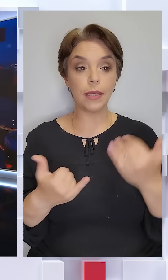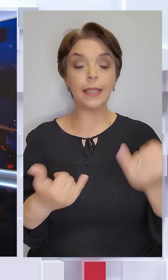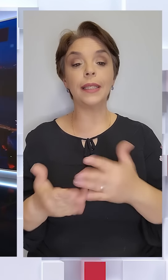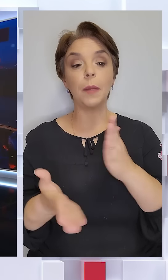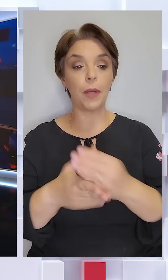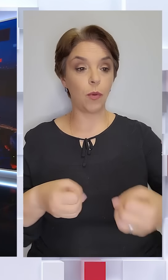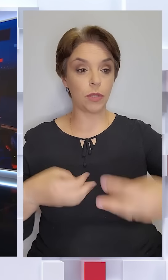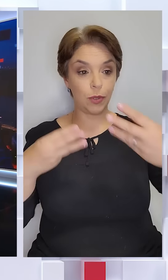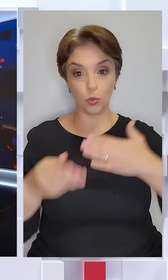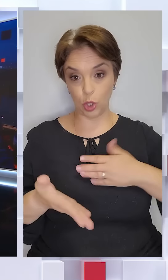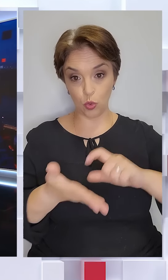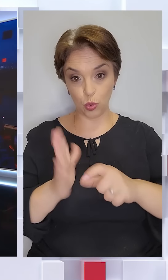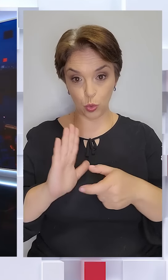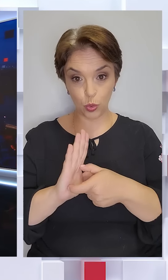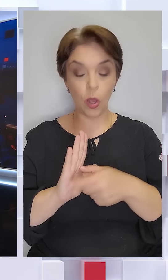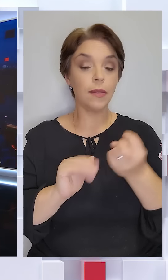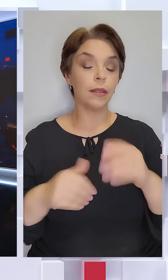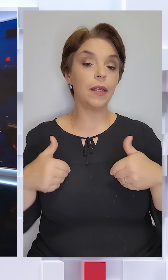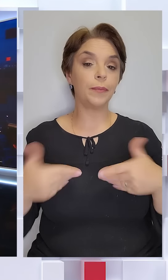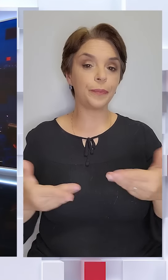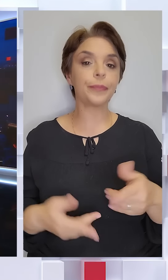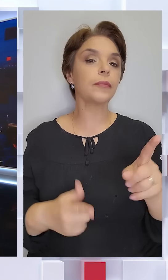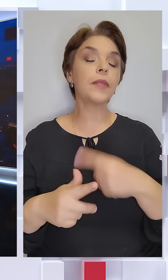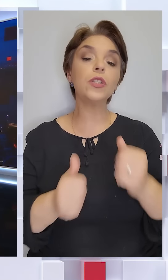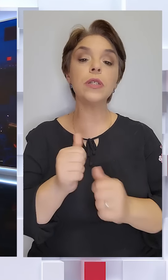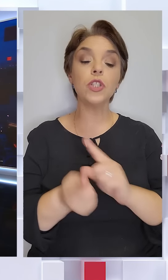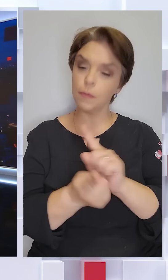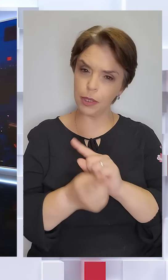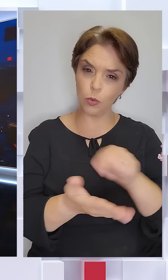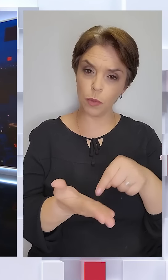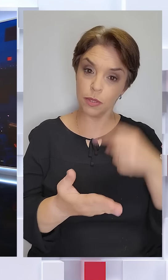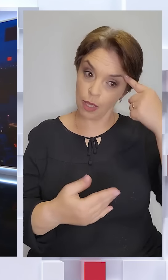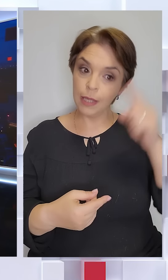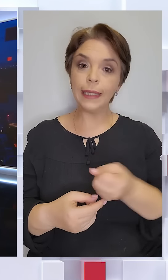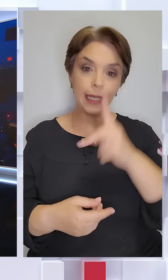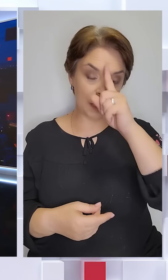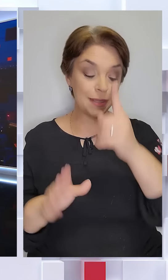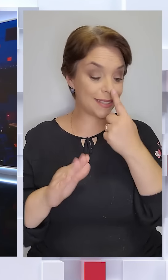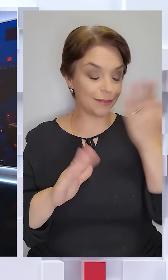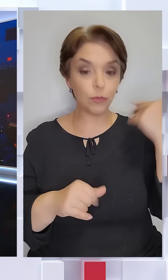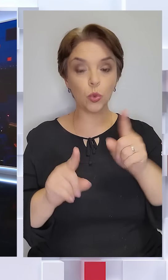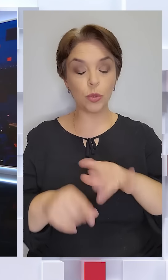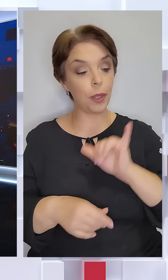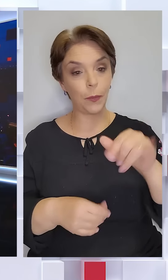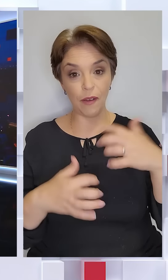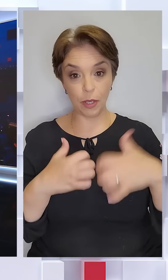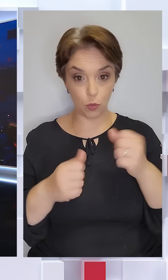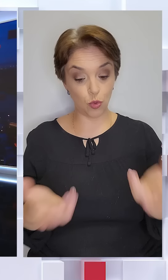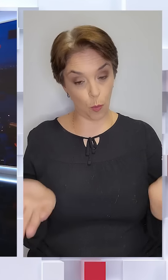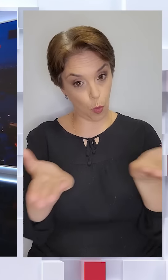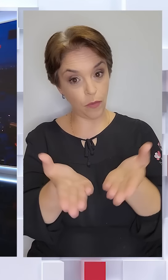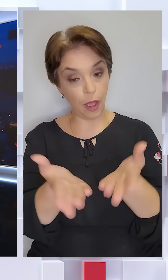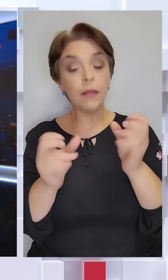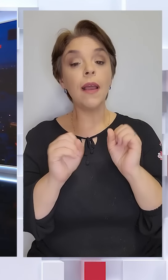на прямому зв'язку зі студією. Наталю, чи змінилося місто? Я знаю, ти кілька місяців тому теж була в Херсоні. Можеш